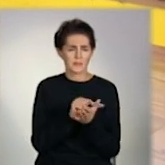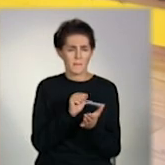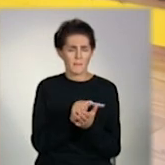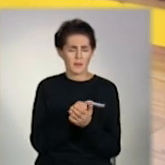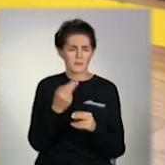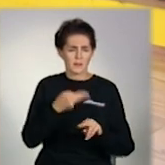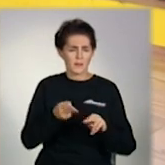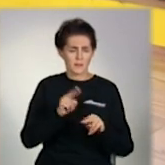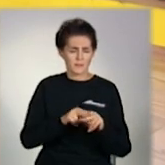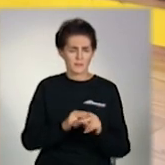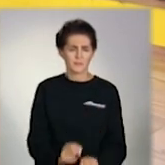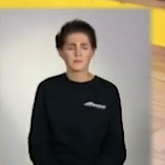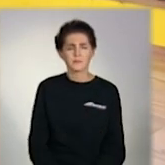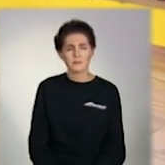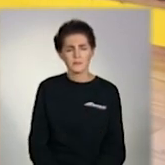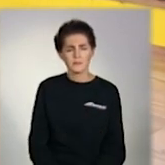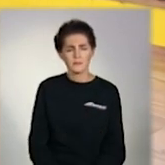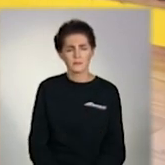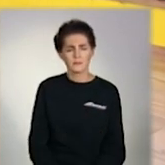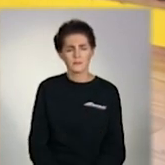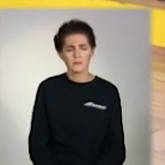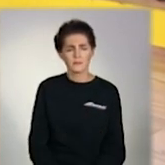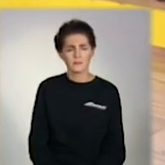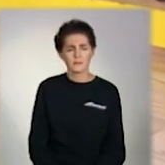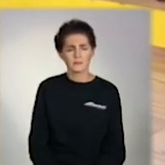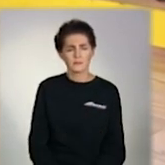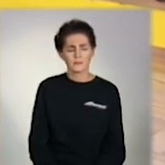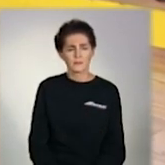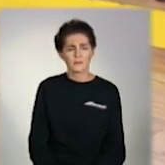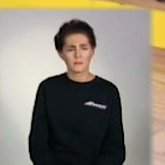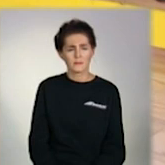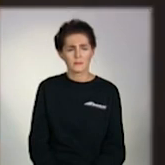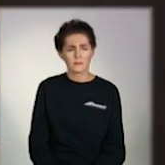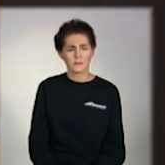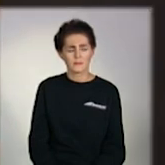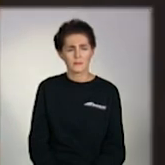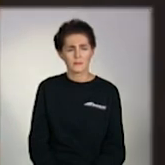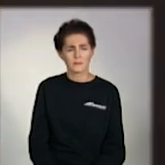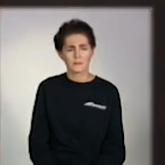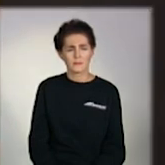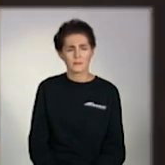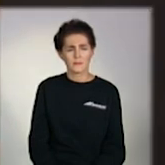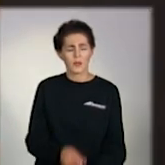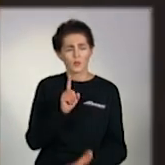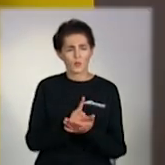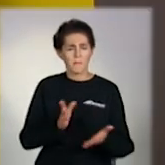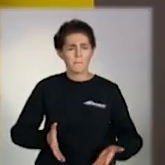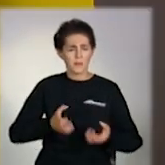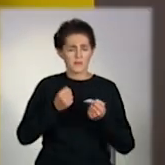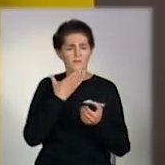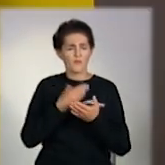не згибаємо наші коліна. И таким образом мы прорабатываем заднюю поверхность бедра. Нужно поддерживать свою форму